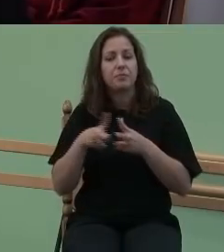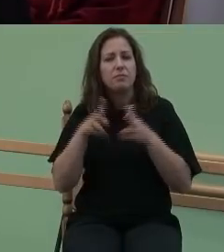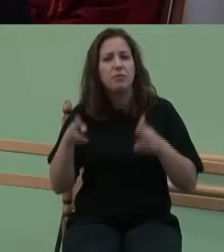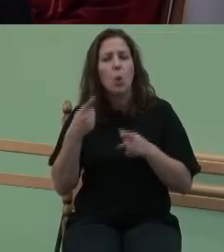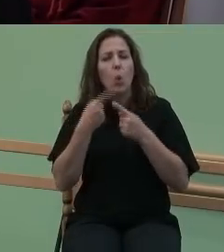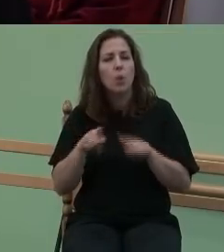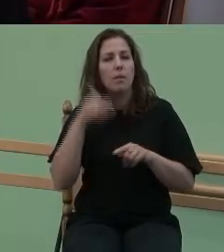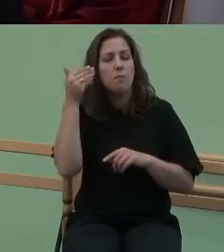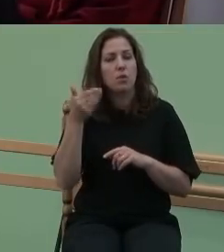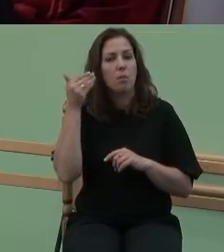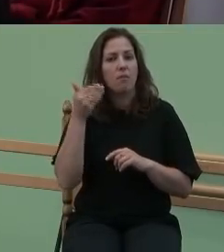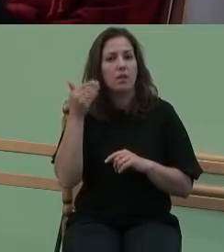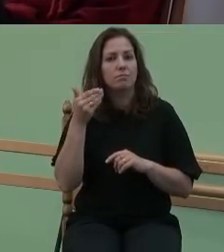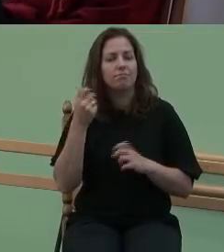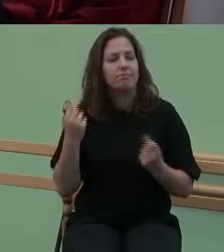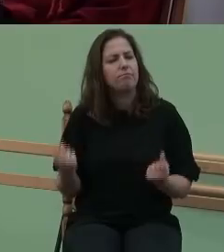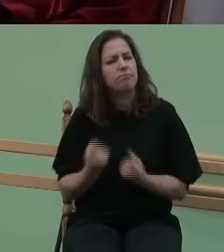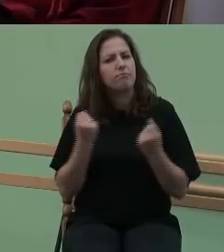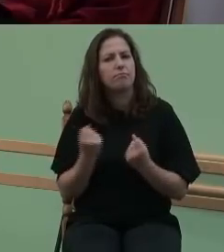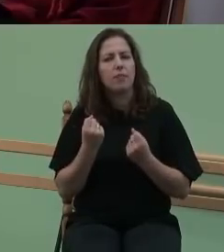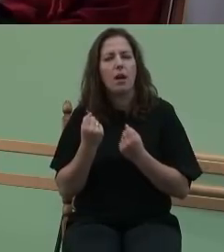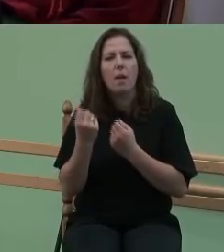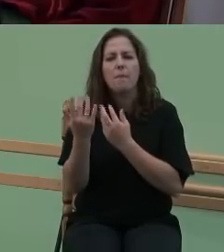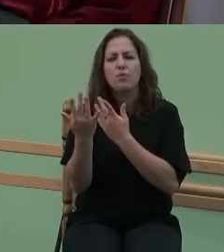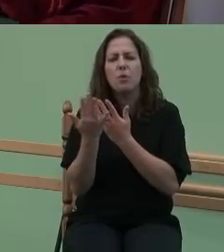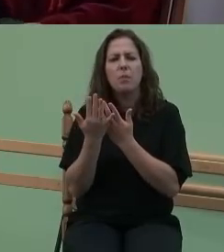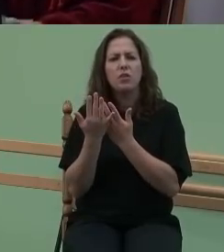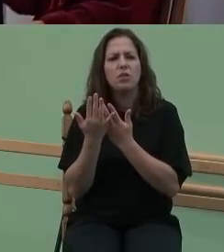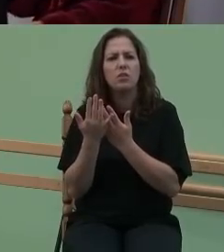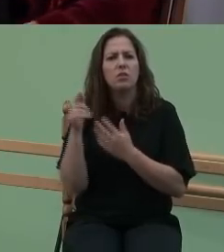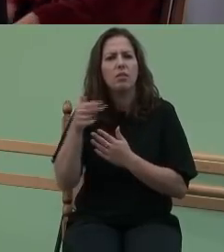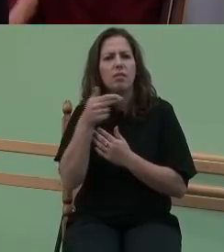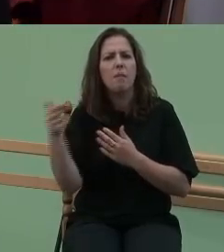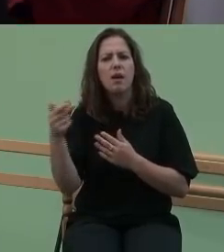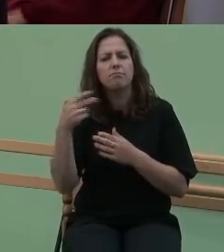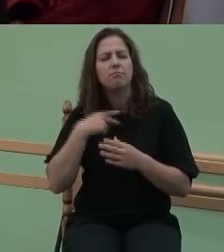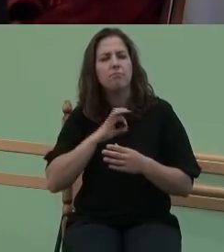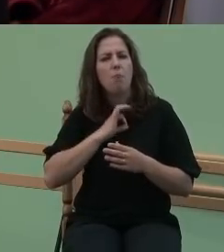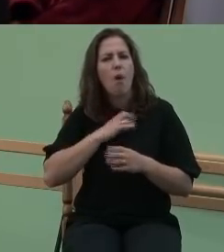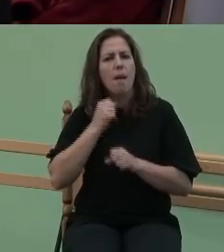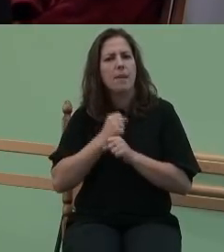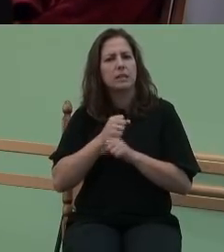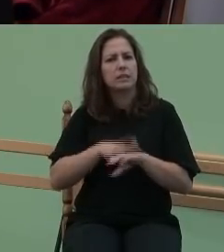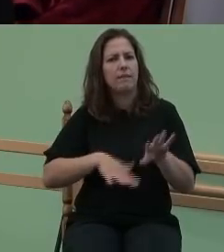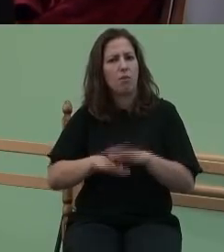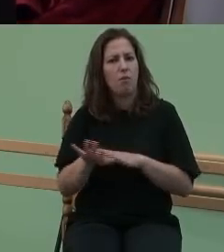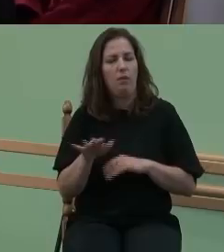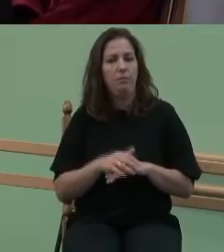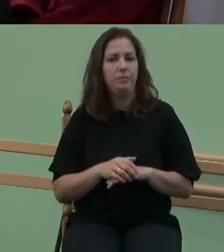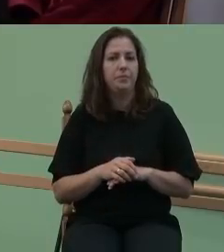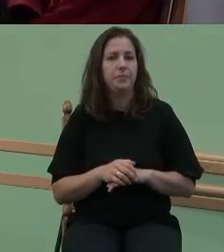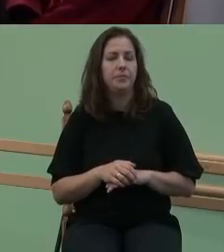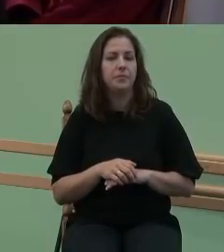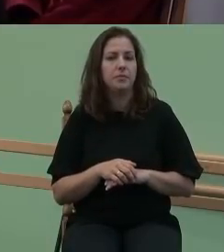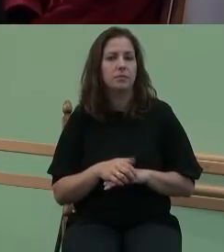krótkim przemówieniu starać się przybliżyć coś, co jest istotą mojej pracy zawodowej, a